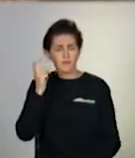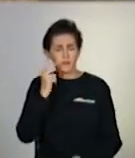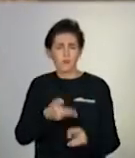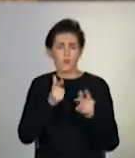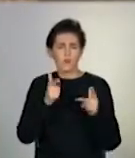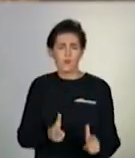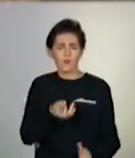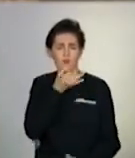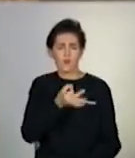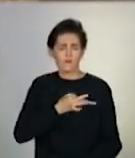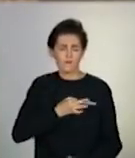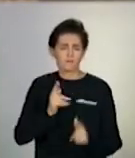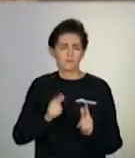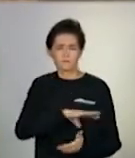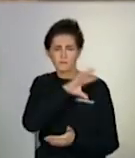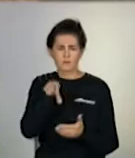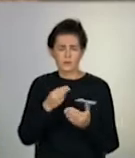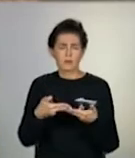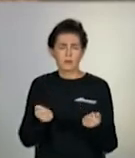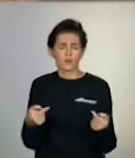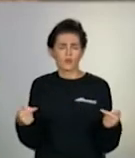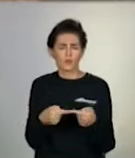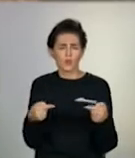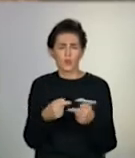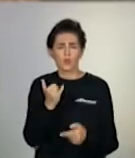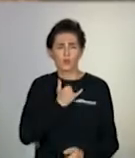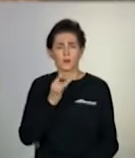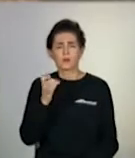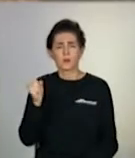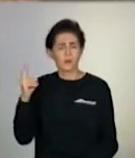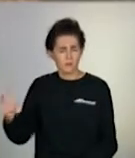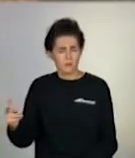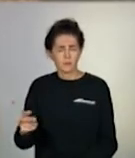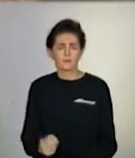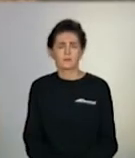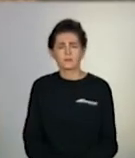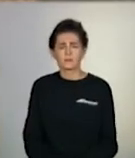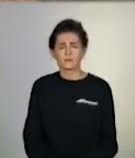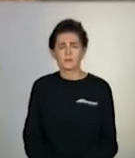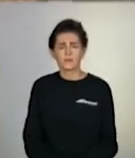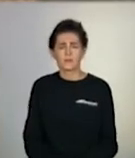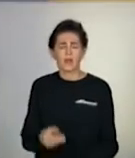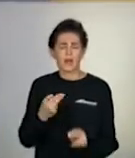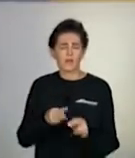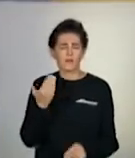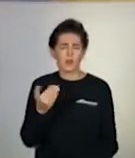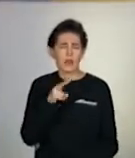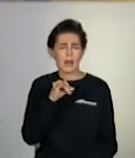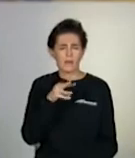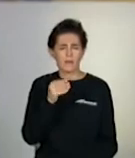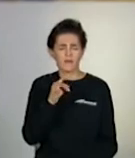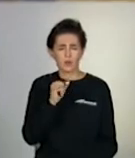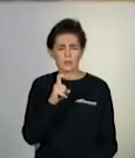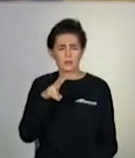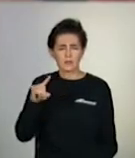Там, собственно говоря, вже підтвердили, що все-таки рак і поражені лімфоузли. Альоні